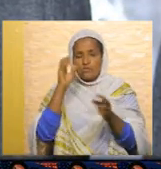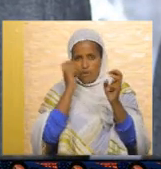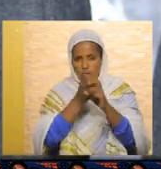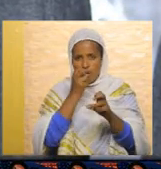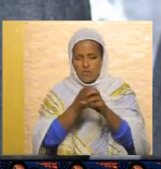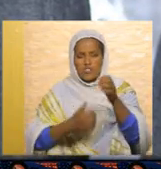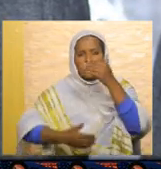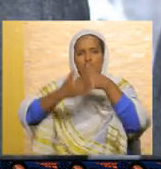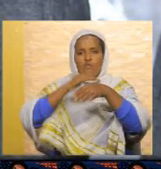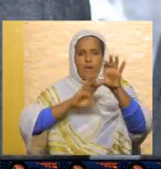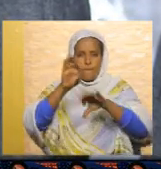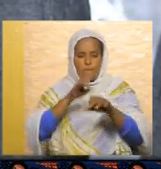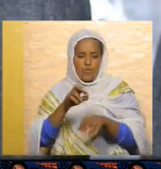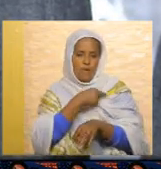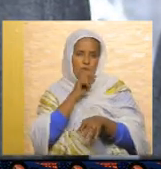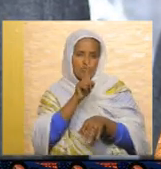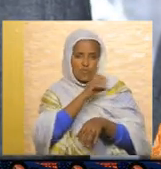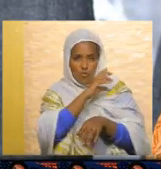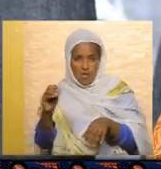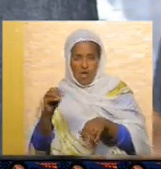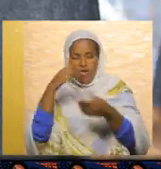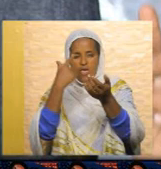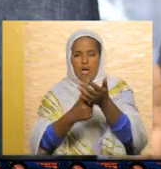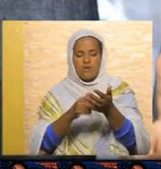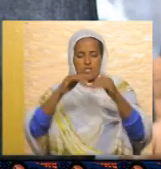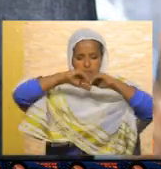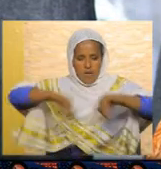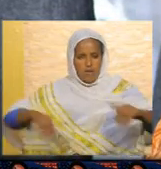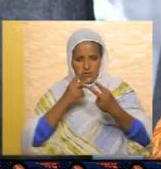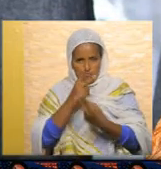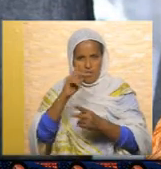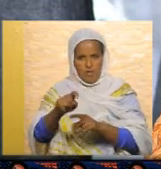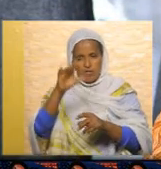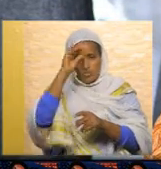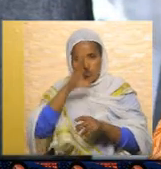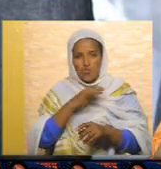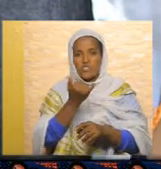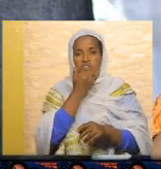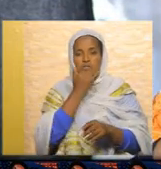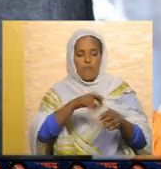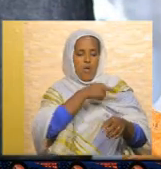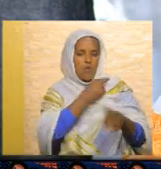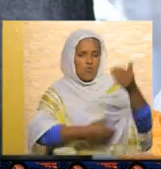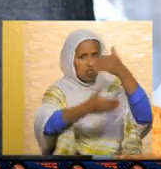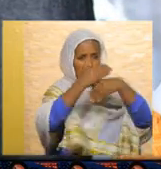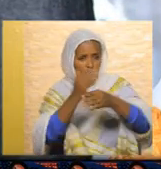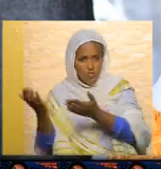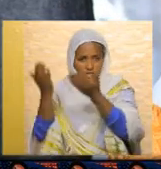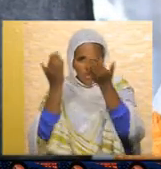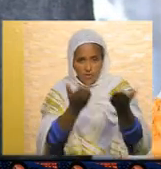ይቸግረኛል ሽፋን የሚያረጉት ሃይማኖቱን ነው እና ያንን እንድንለይ ነው። የሰዎች ስህተት በሃይማኖት ሽፋን